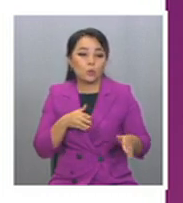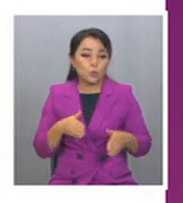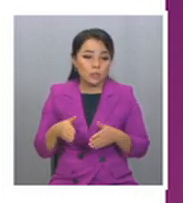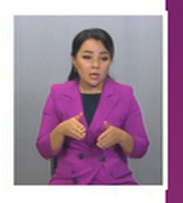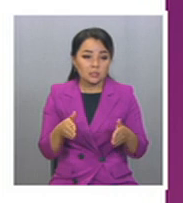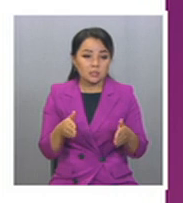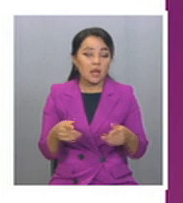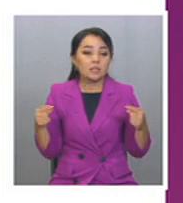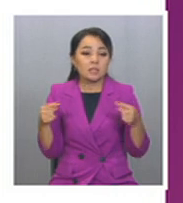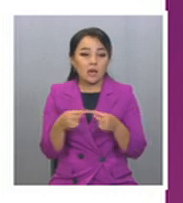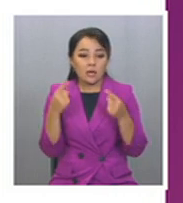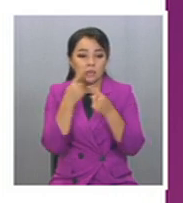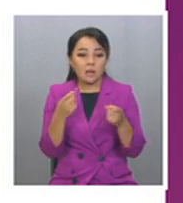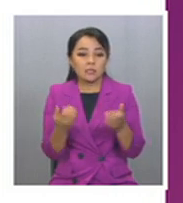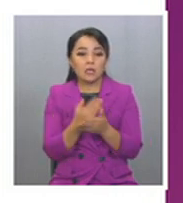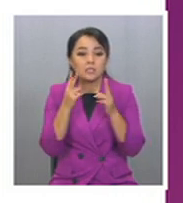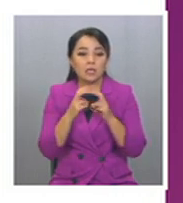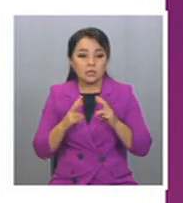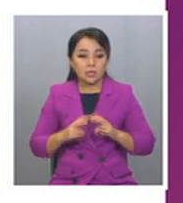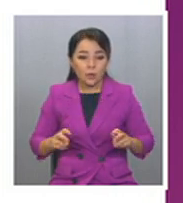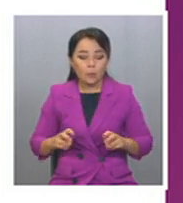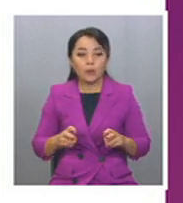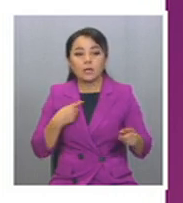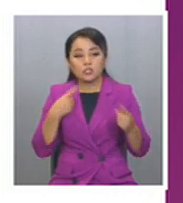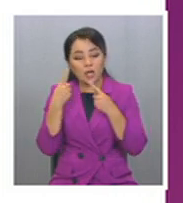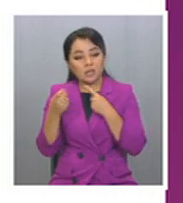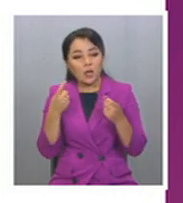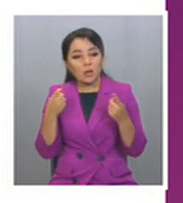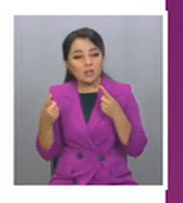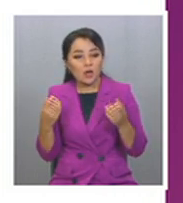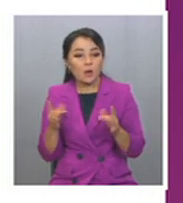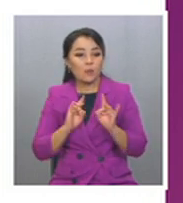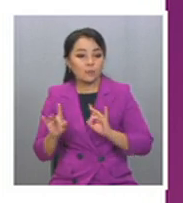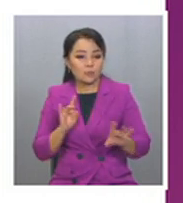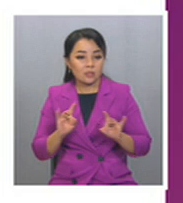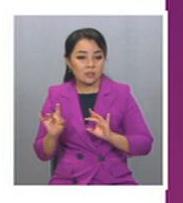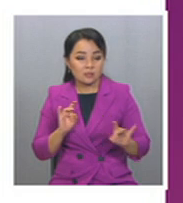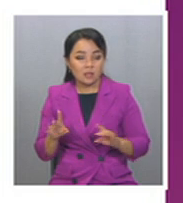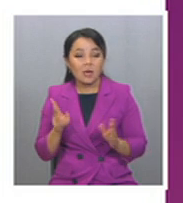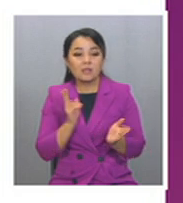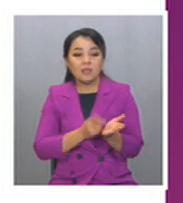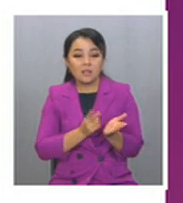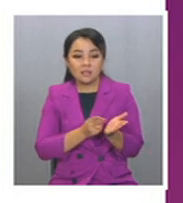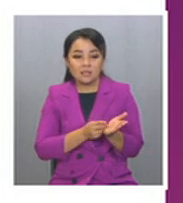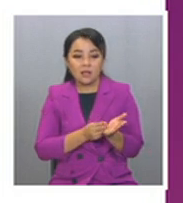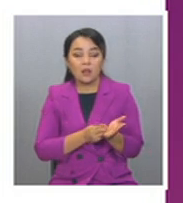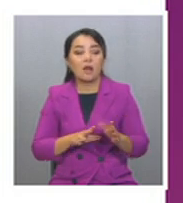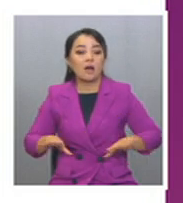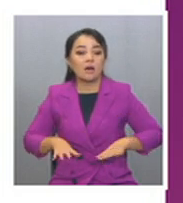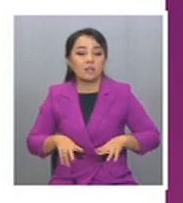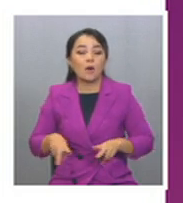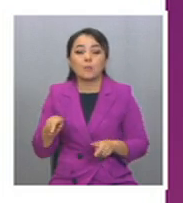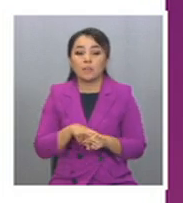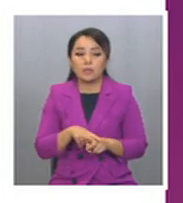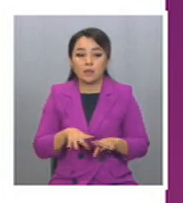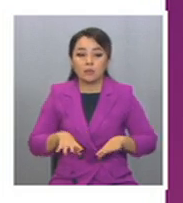– нақты деректерді зерттеу, жарнамалау, дәлелдер, атқа міну өнері,